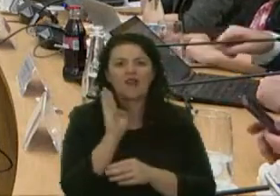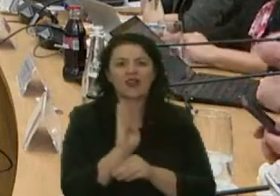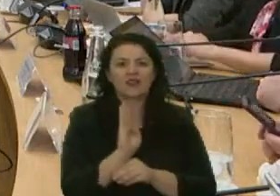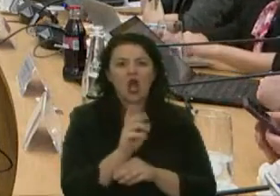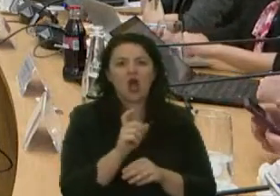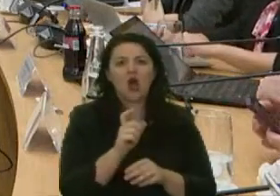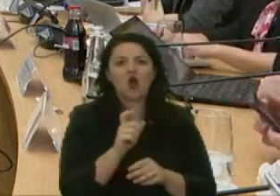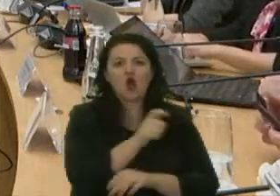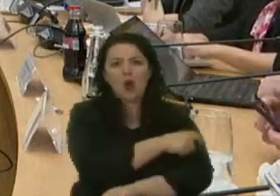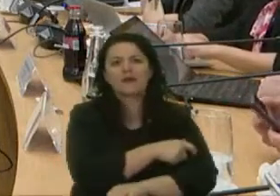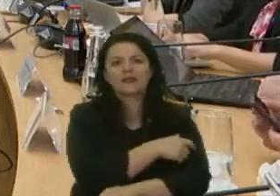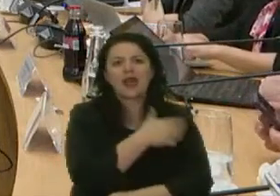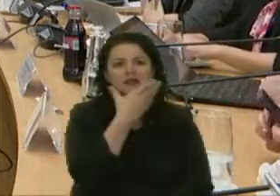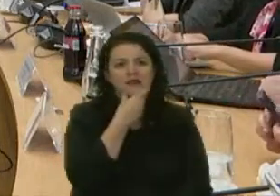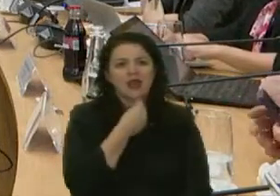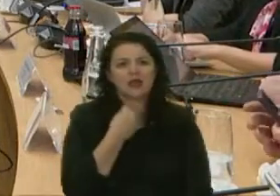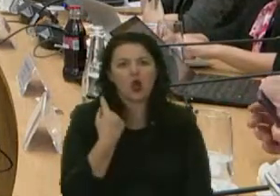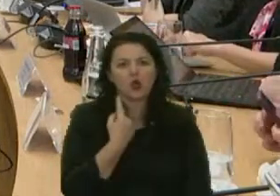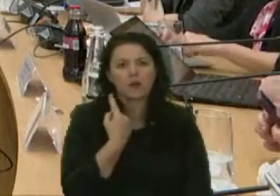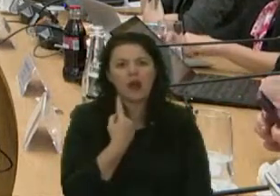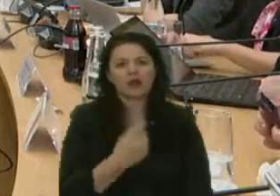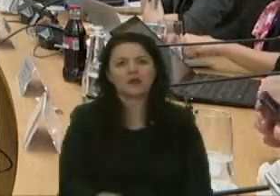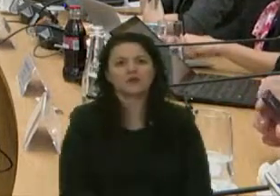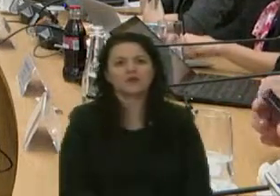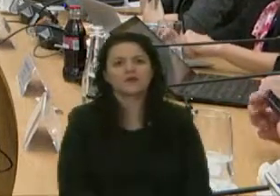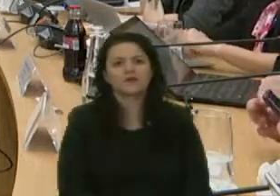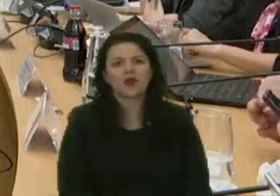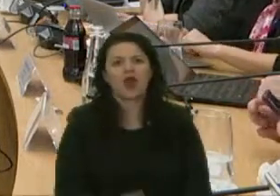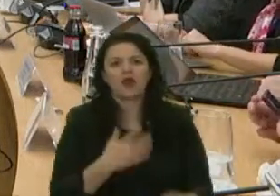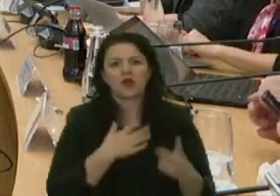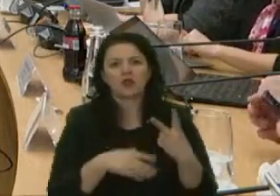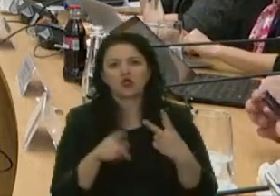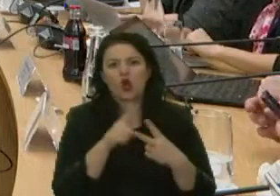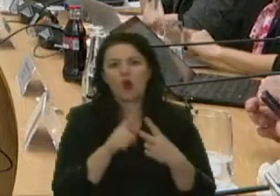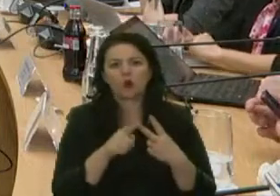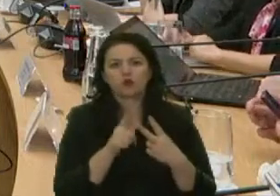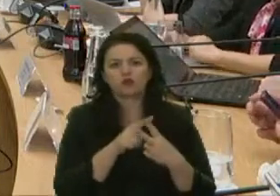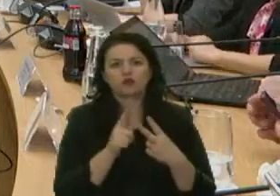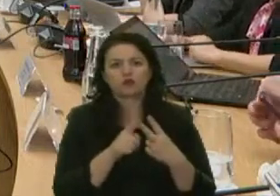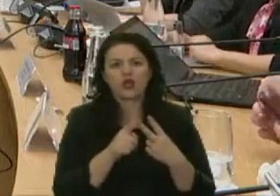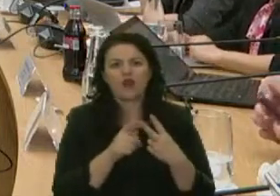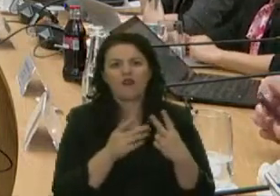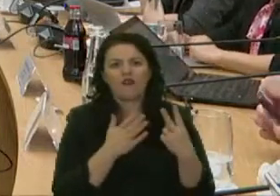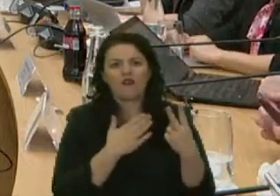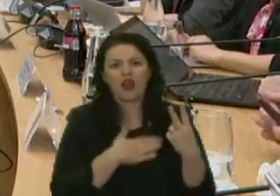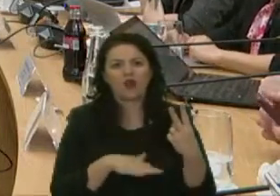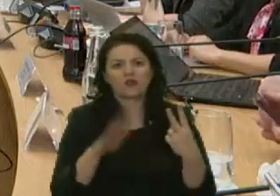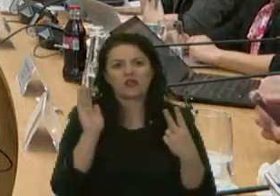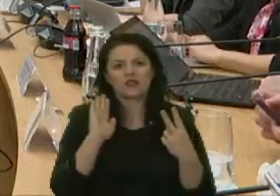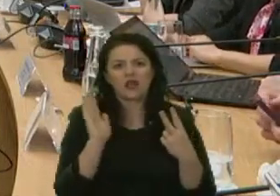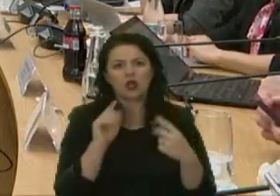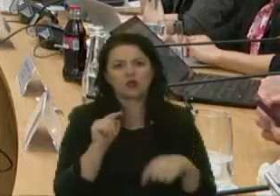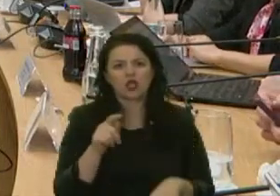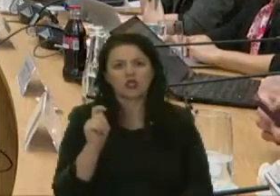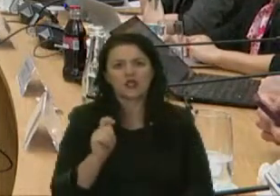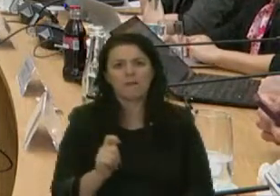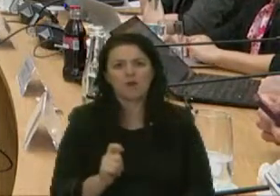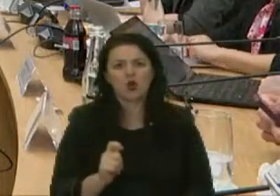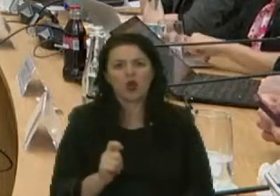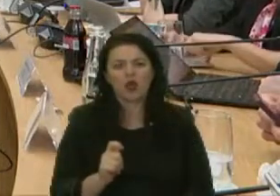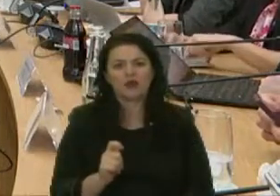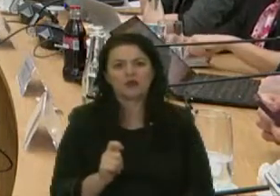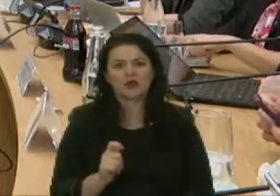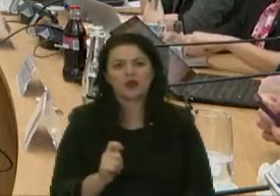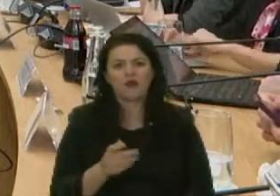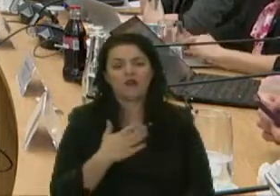Comisia de estetică urbană aș vrea să iau cuvântul dacă se poate aș vrea să salut acest proiect și